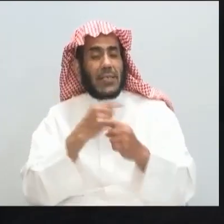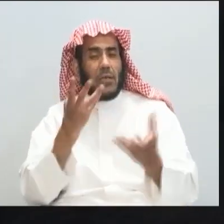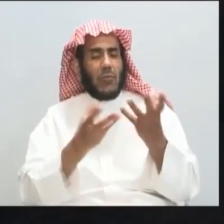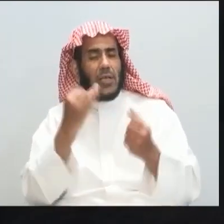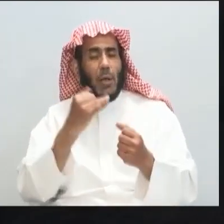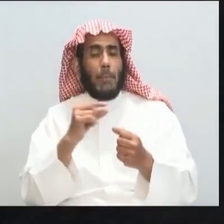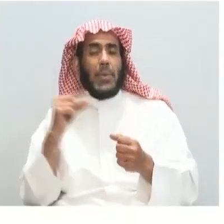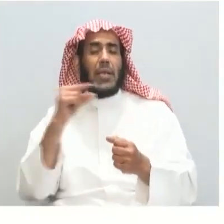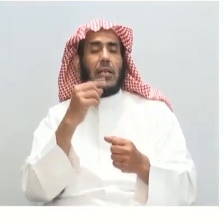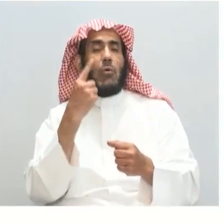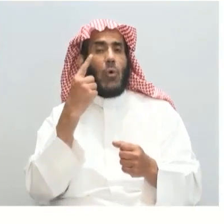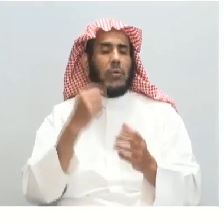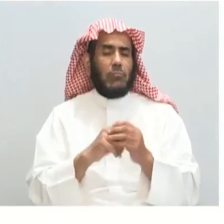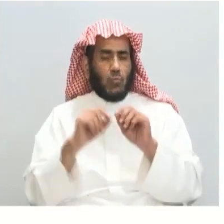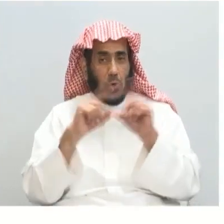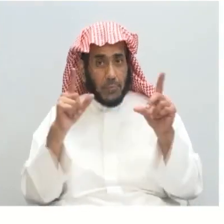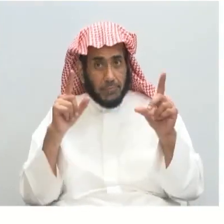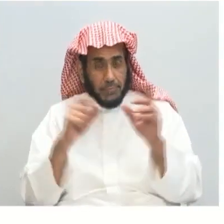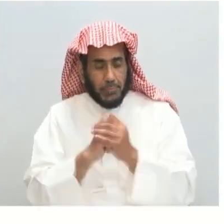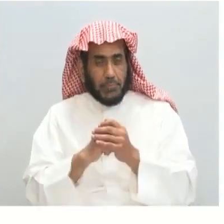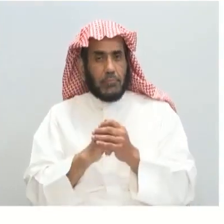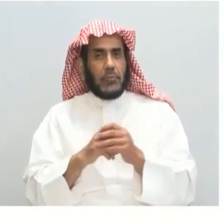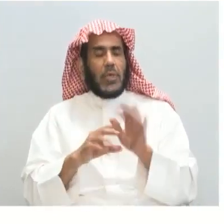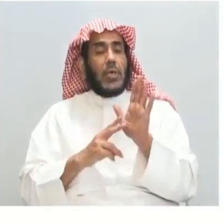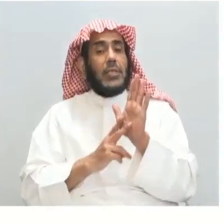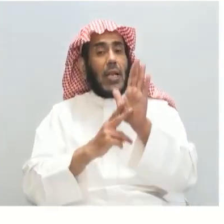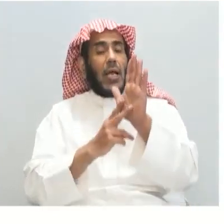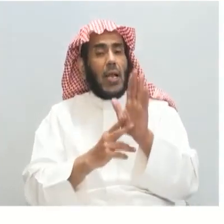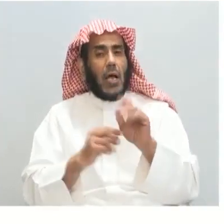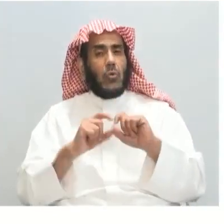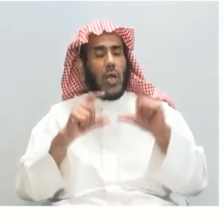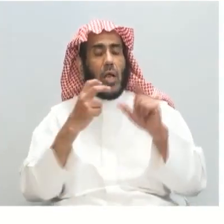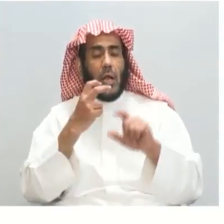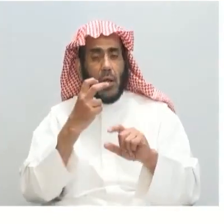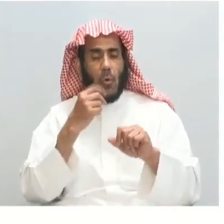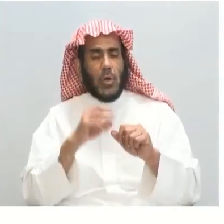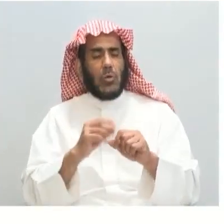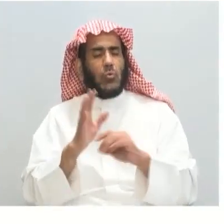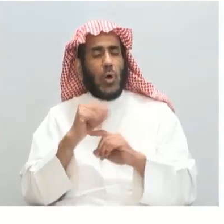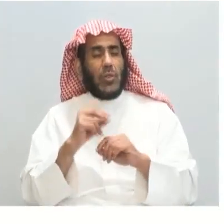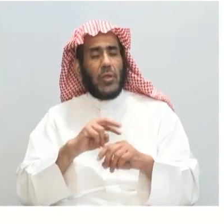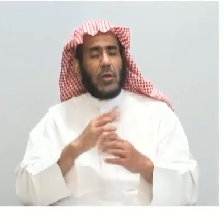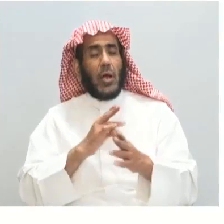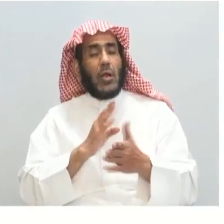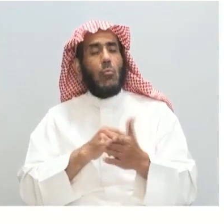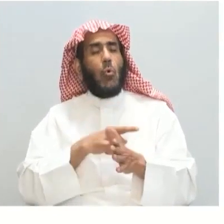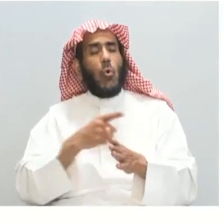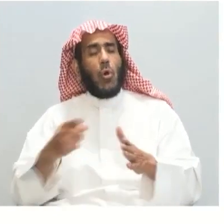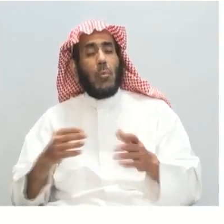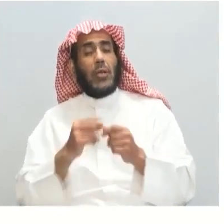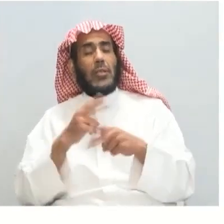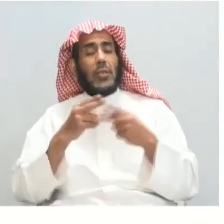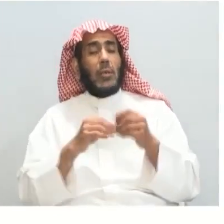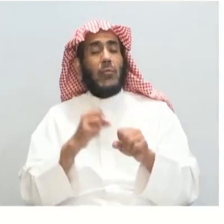بكلمه واحده الدلاله النحويه تؤثر انماط التركيب في اداء